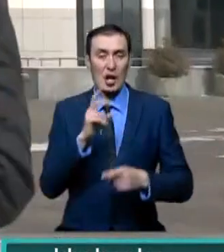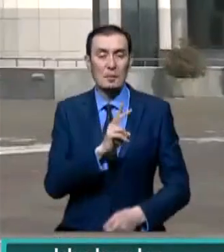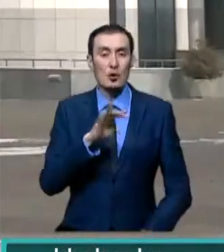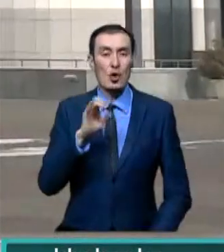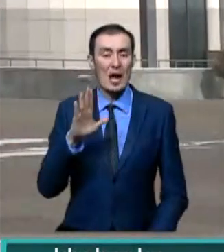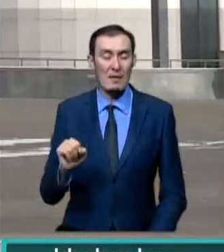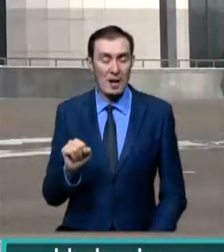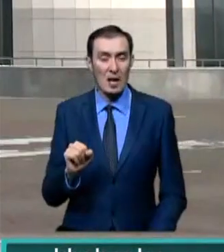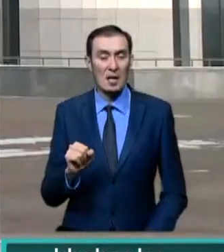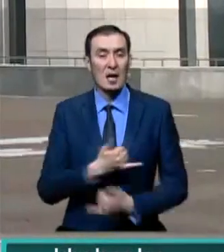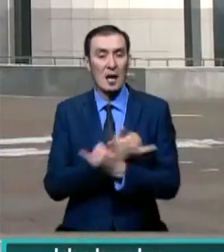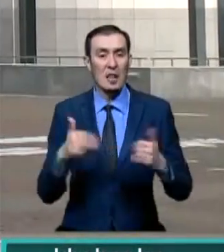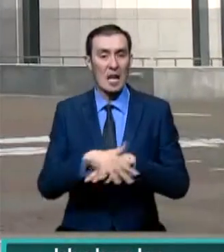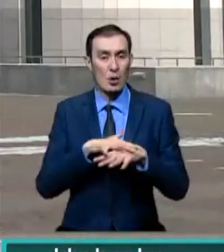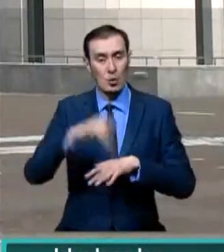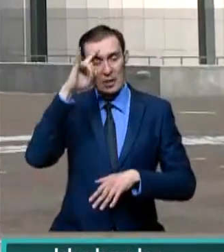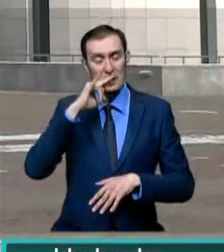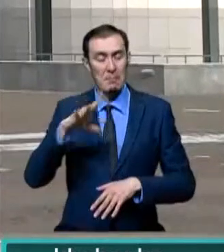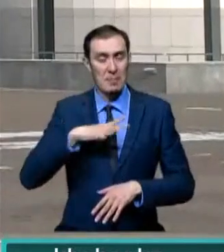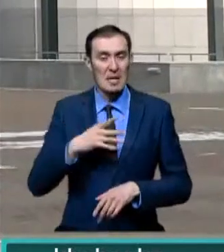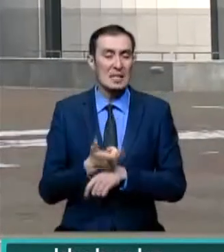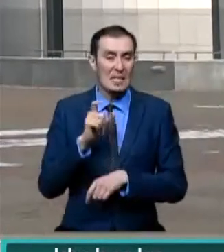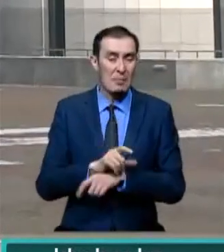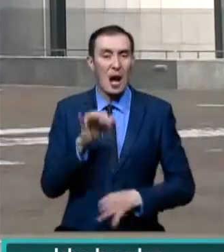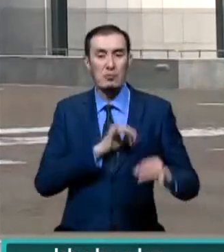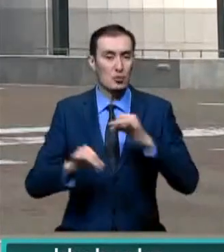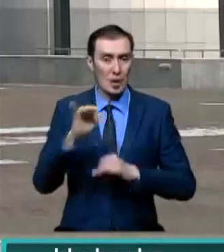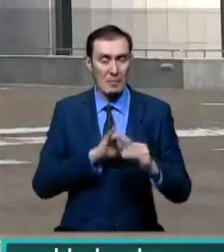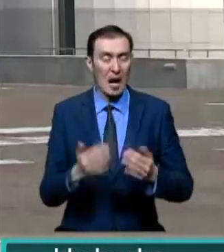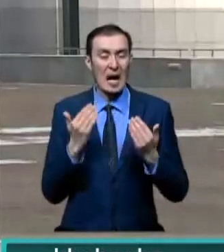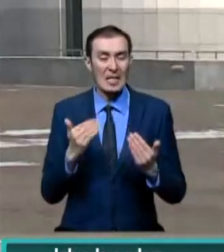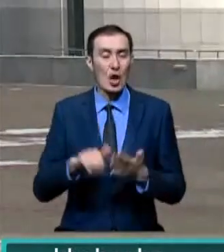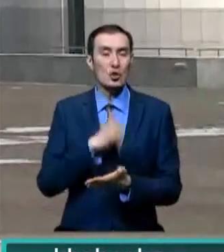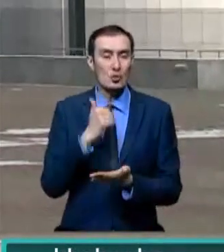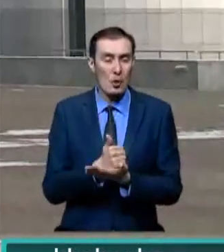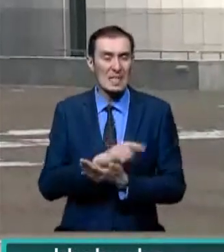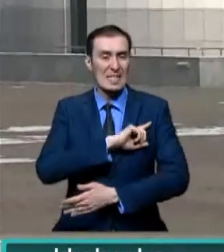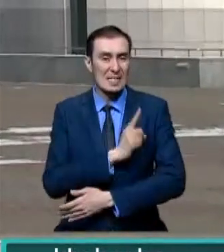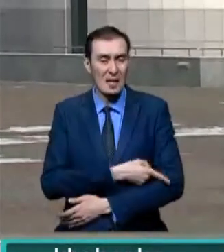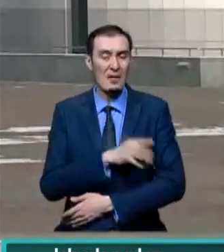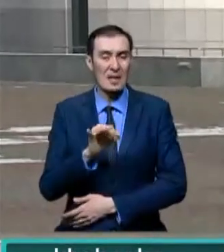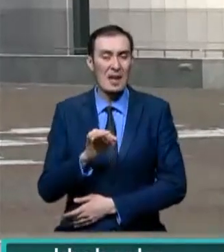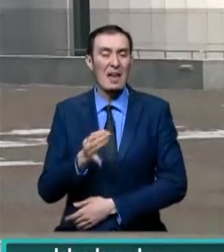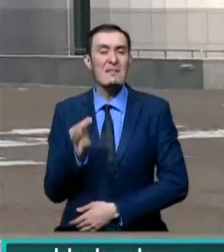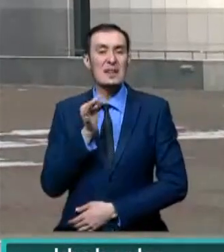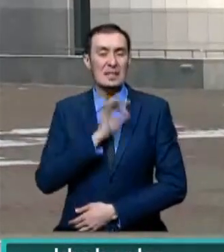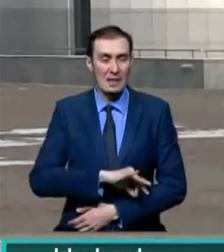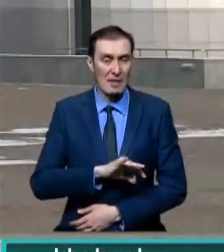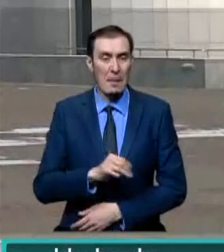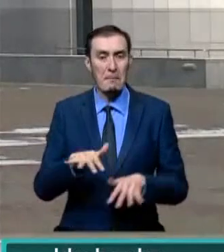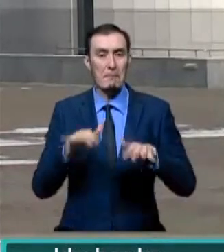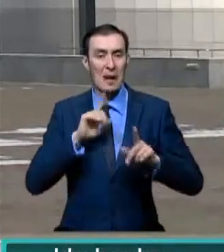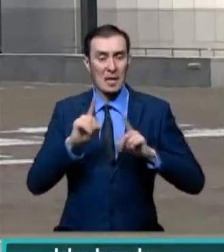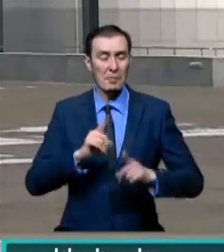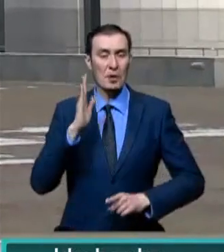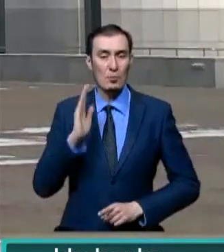Касым-Жомарта Токаева к народу Казахстана сегодня стал одним из самых обсуждаемых. Отныне фундаментом сильного и эффективного